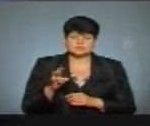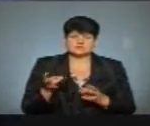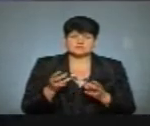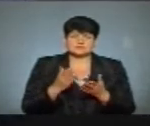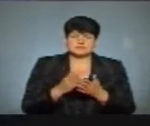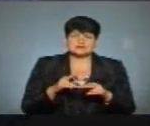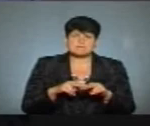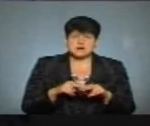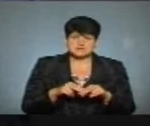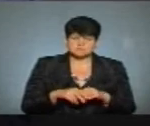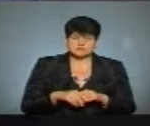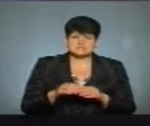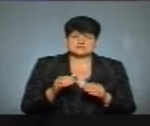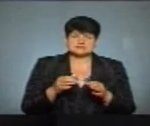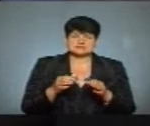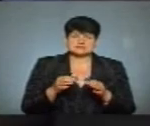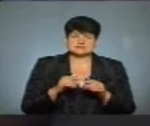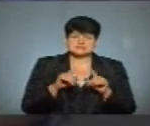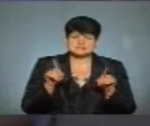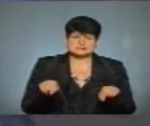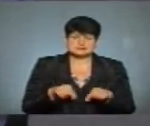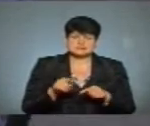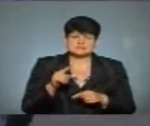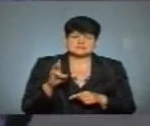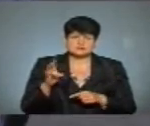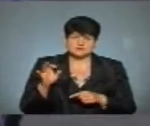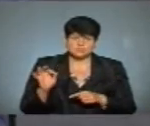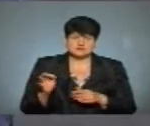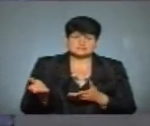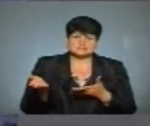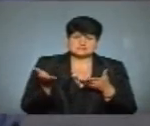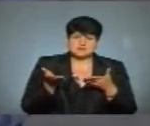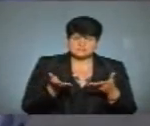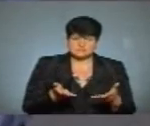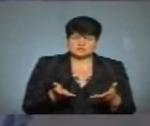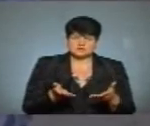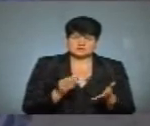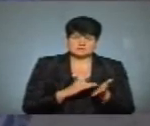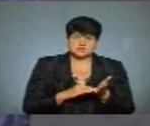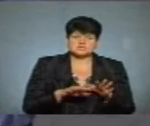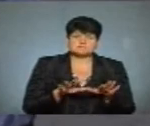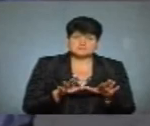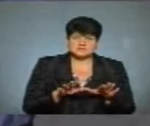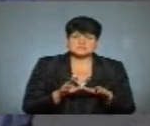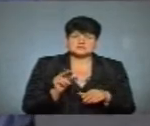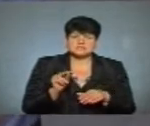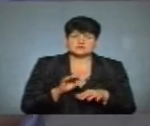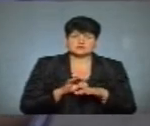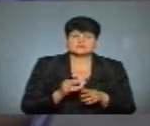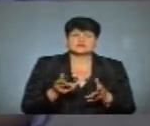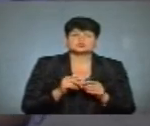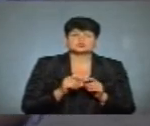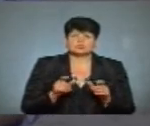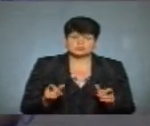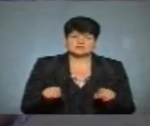паспорт, сертифікат зовнішнього незалежного оцінювання та запрошення, в якій пише місце і дата проведення, якій школі.